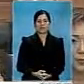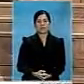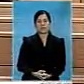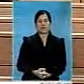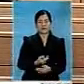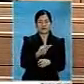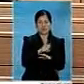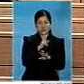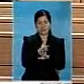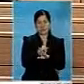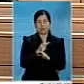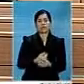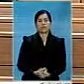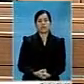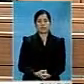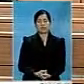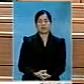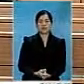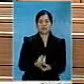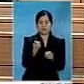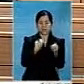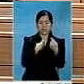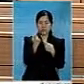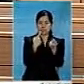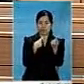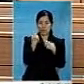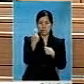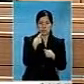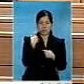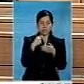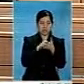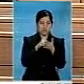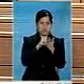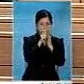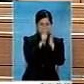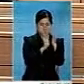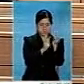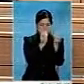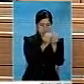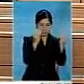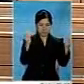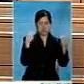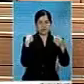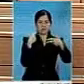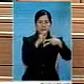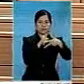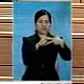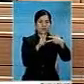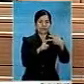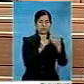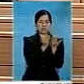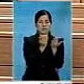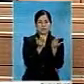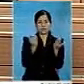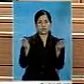ครับหลายท่านถามว่าแก้รัฐธรรมนูญ3ฉบับเนี่ยประชาชนได้อะไรผมต